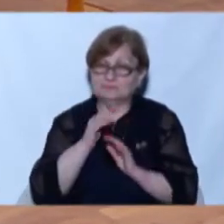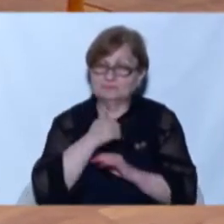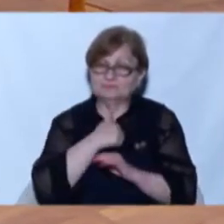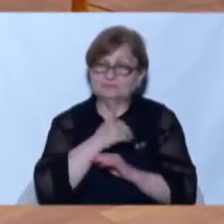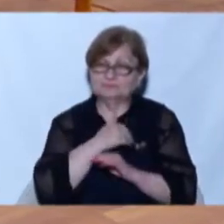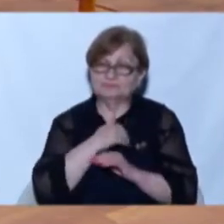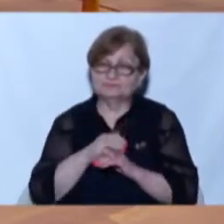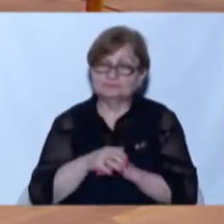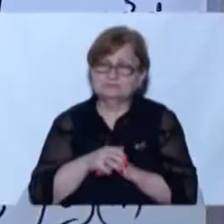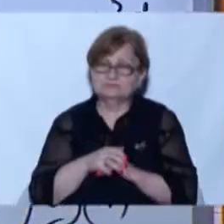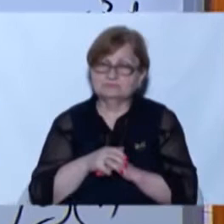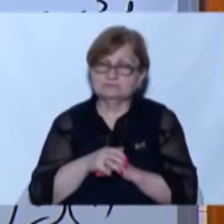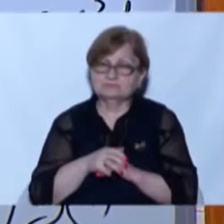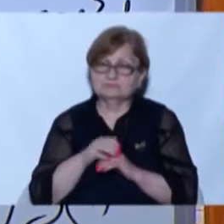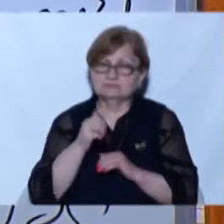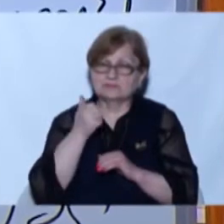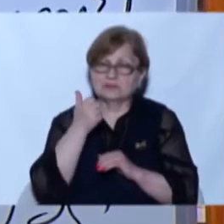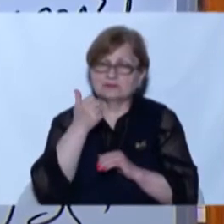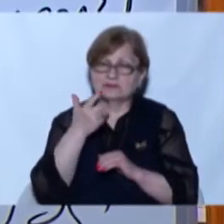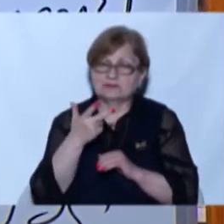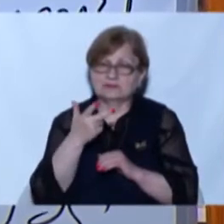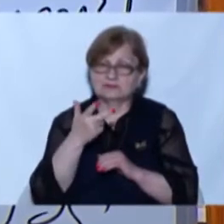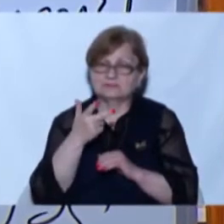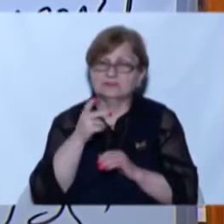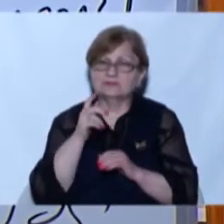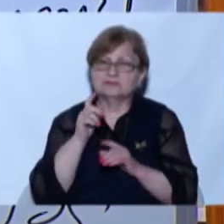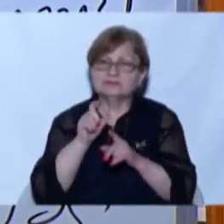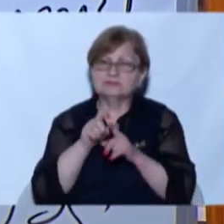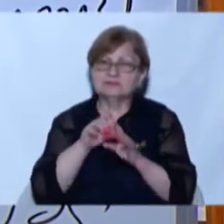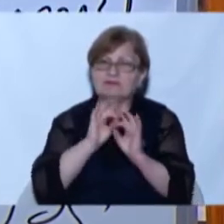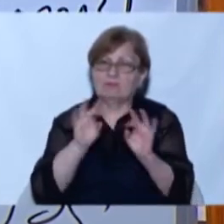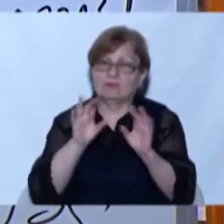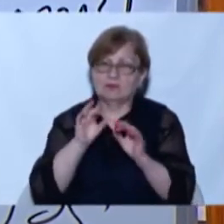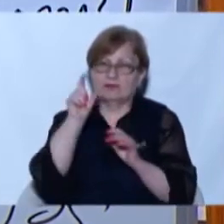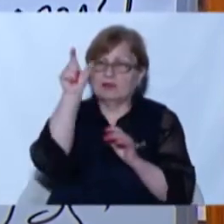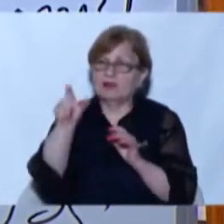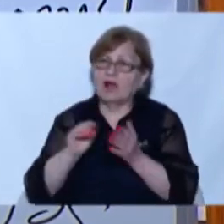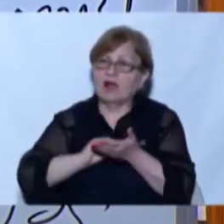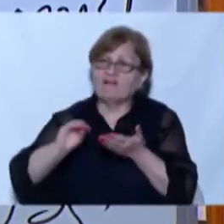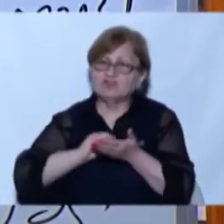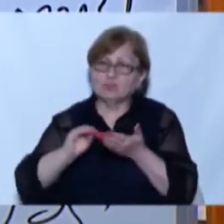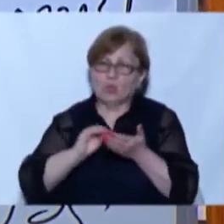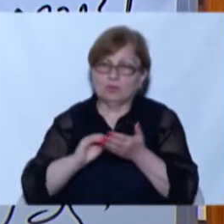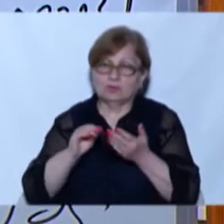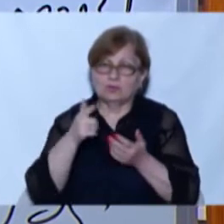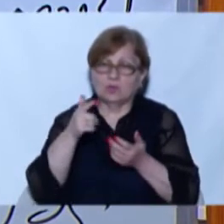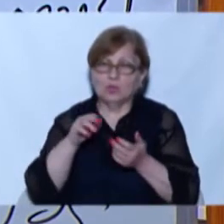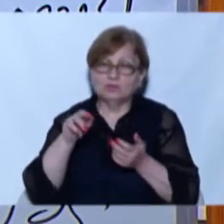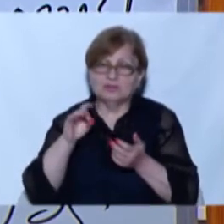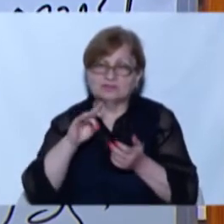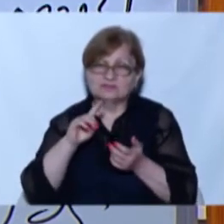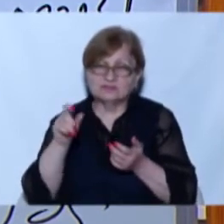მინდა რამდენიმე სიტყვა გითხრათ ავტორზე. ვინაიდან